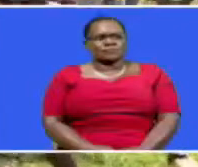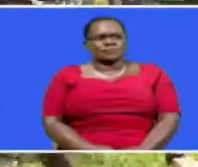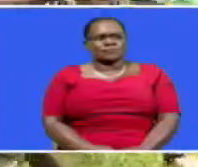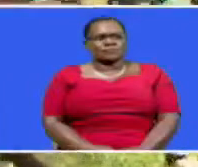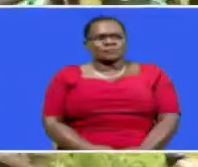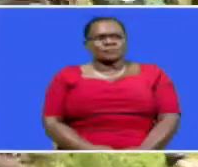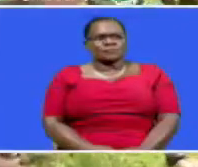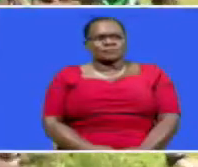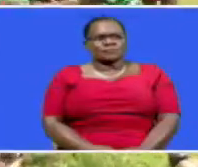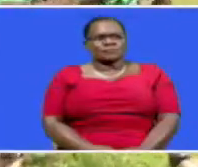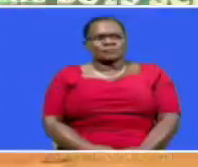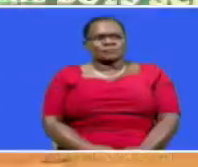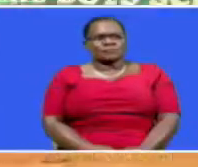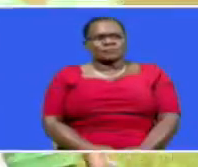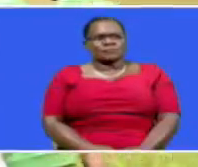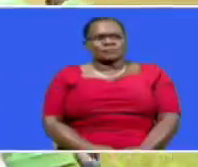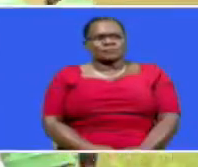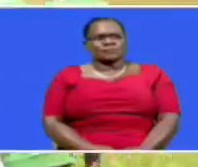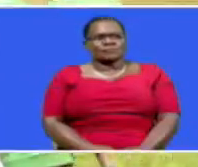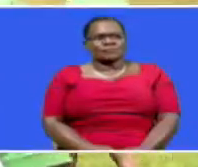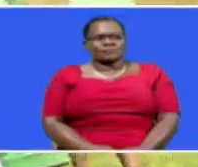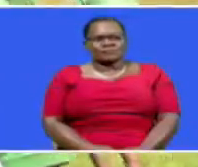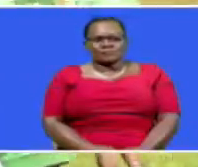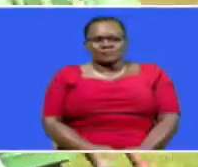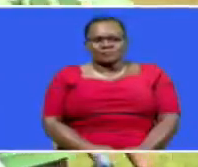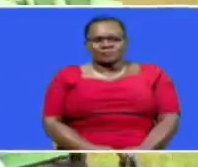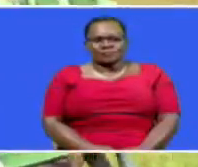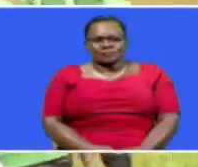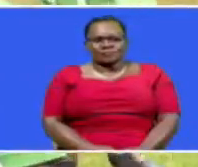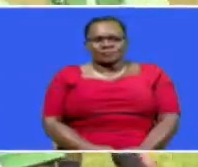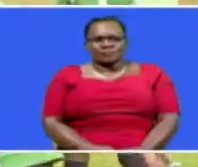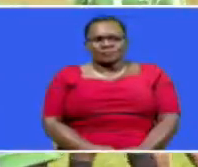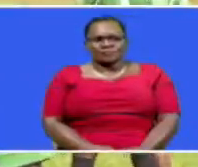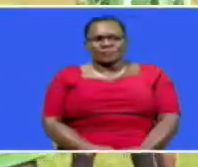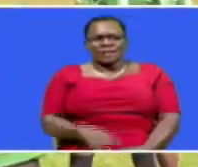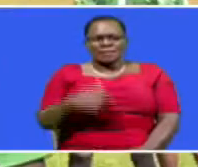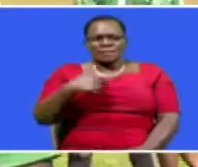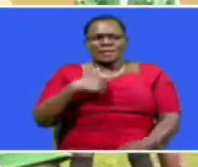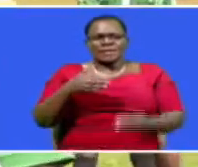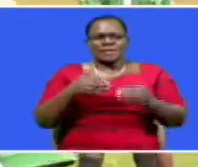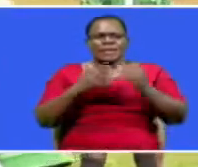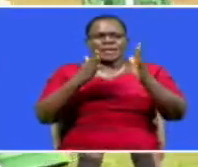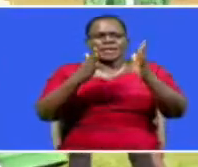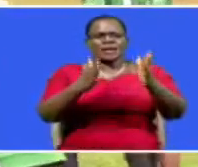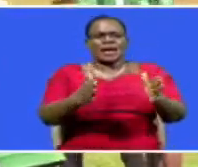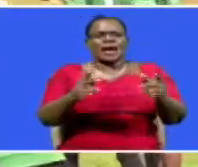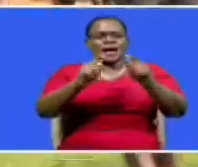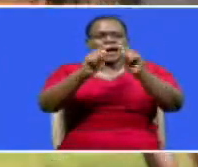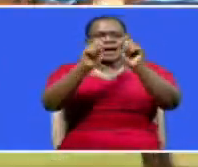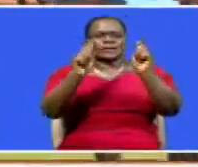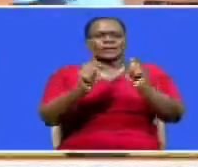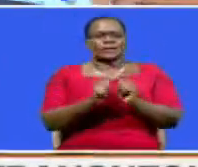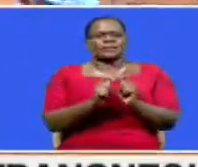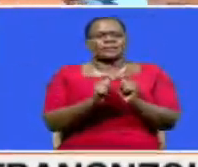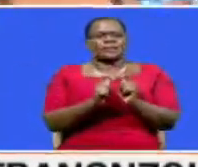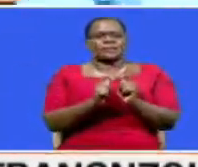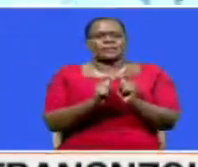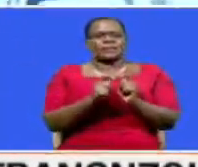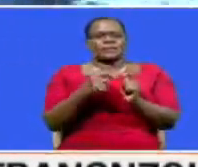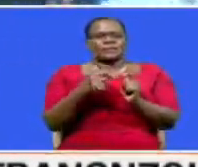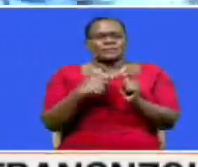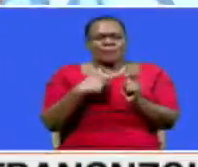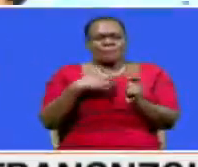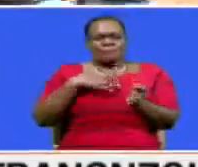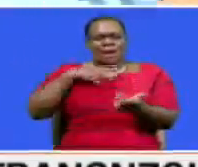nyuki. Mimi nikiwa nawaida wa timu yetu nacheza fly